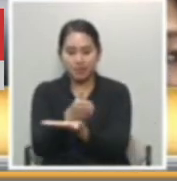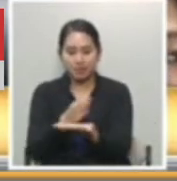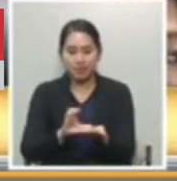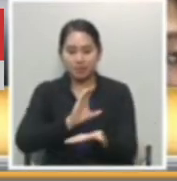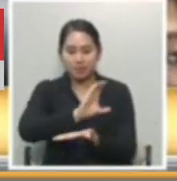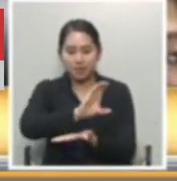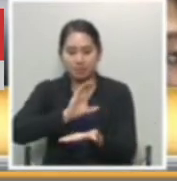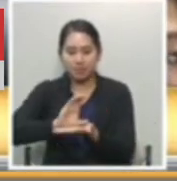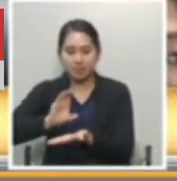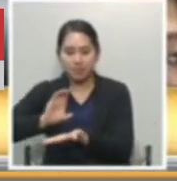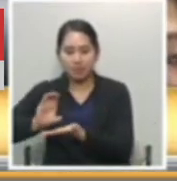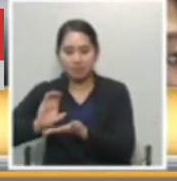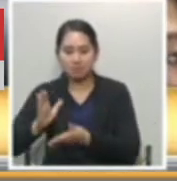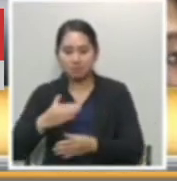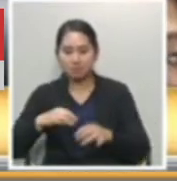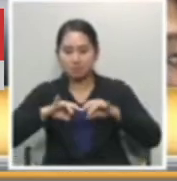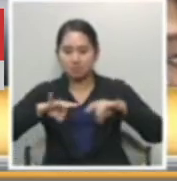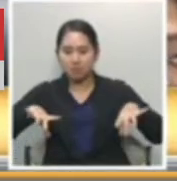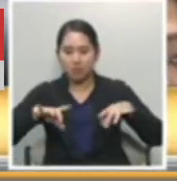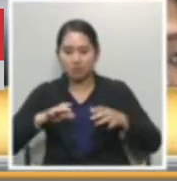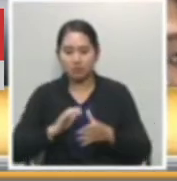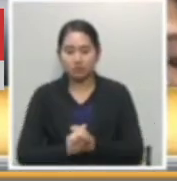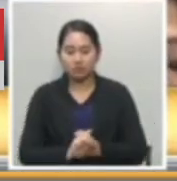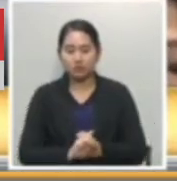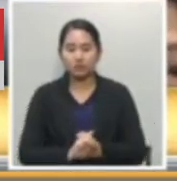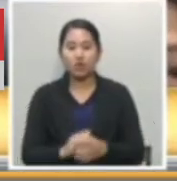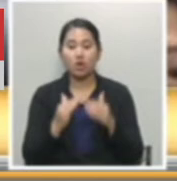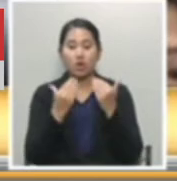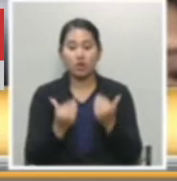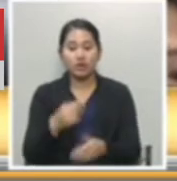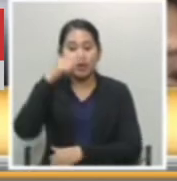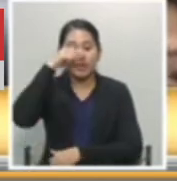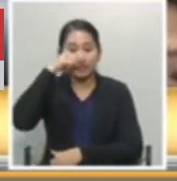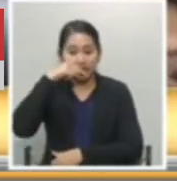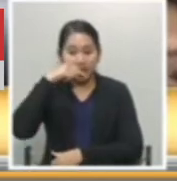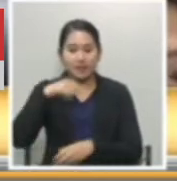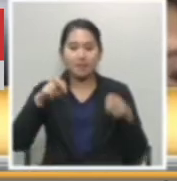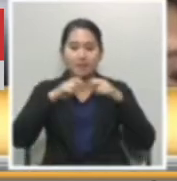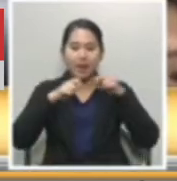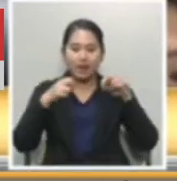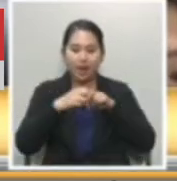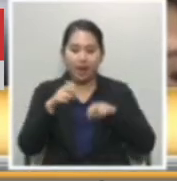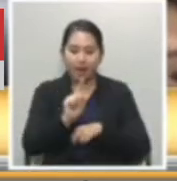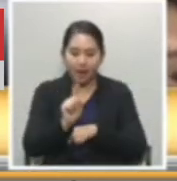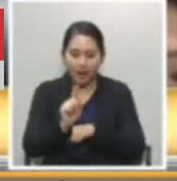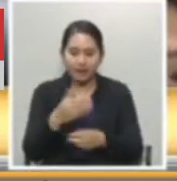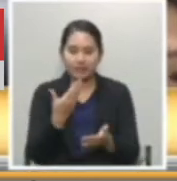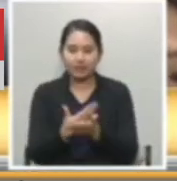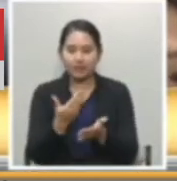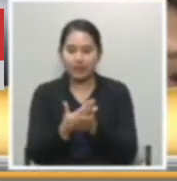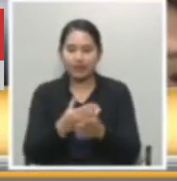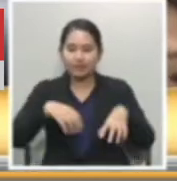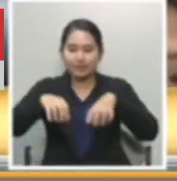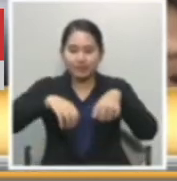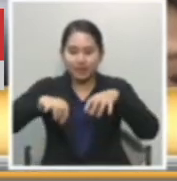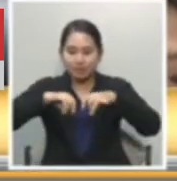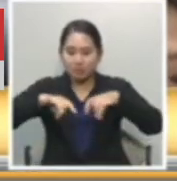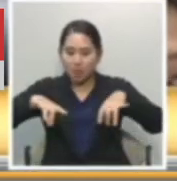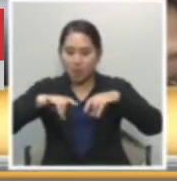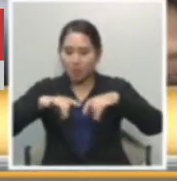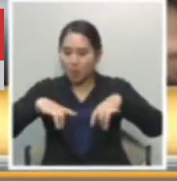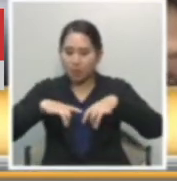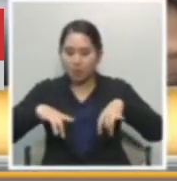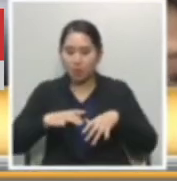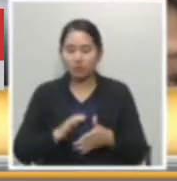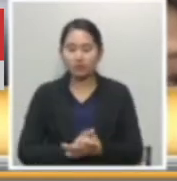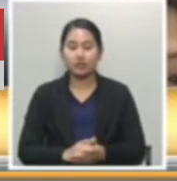มันไม่ได้ตอบโจทย์ประเทศกำลังเผชิญปัญหาอะไรการจัดงบประมาณสวนทางหมดเลยตัวเล